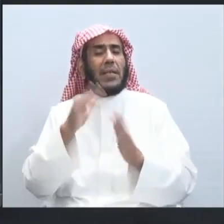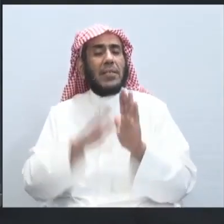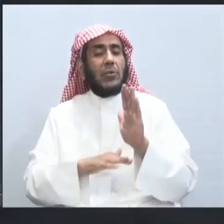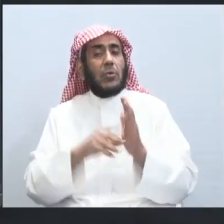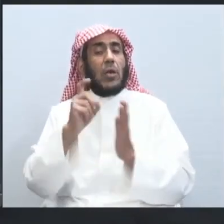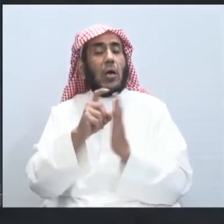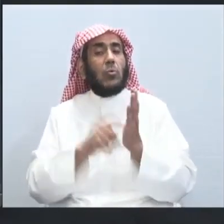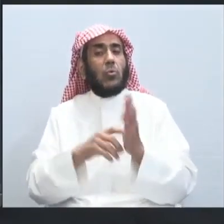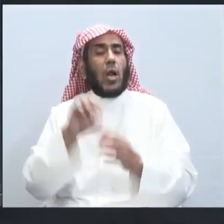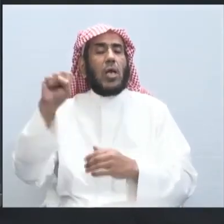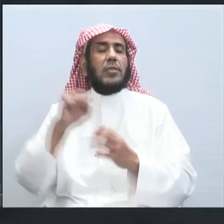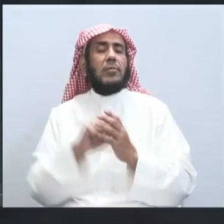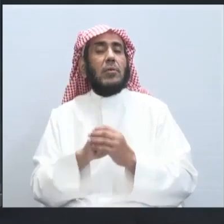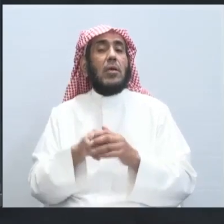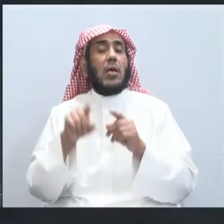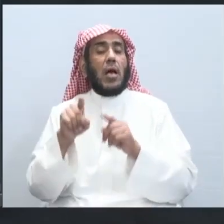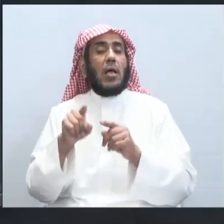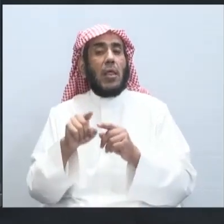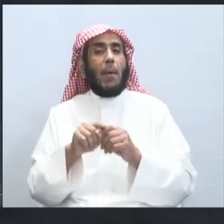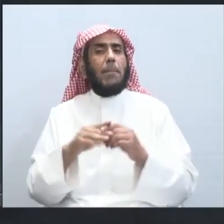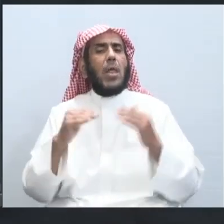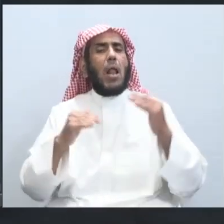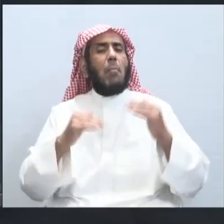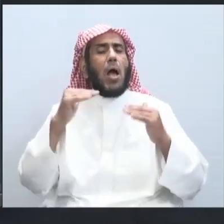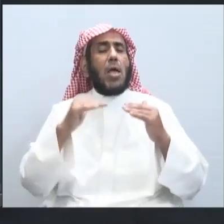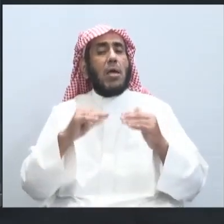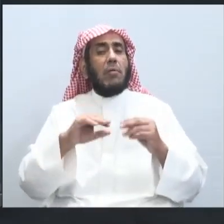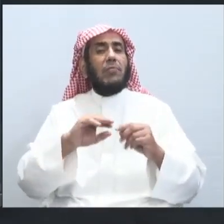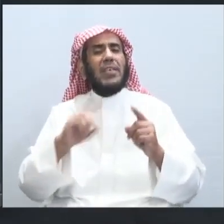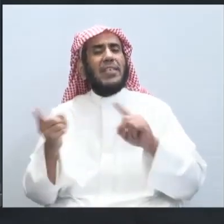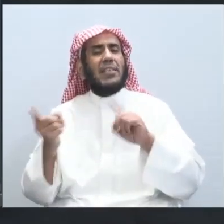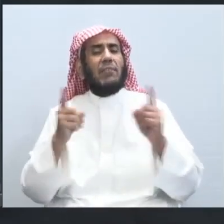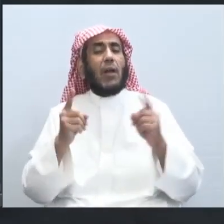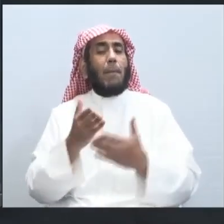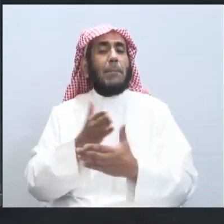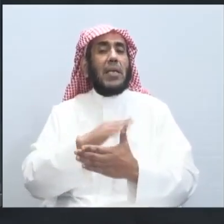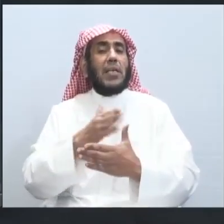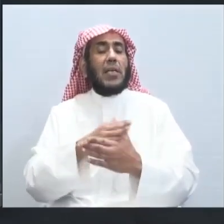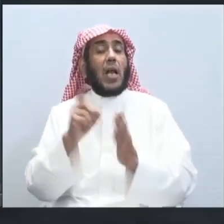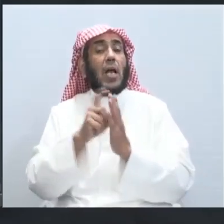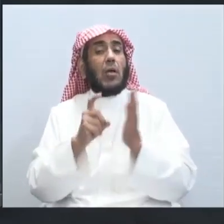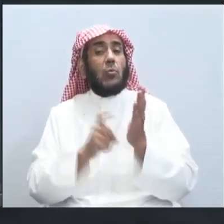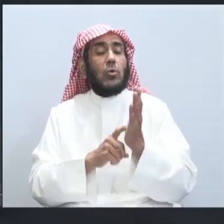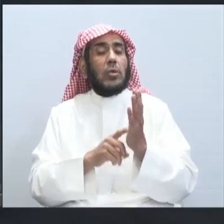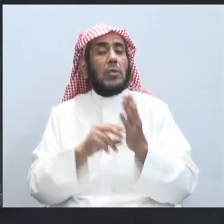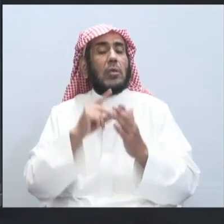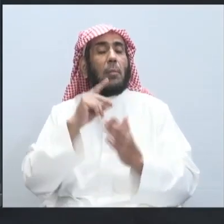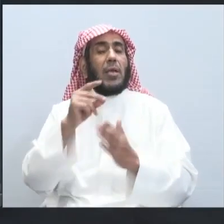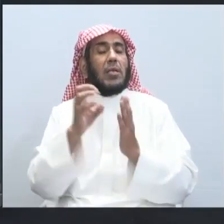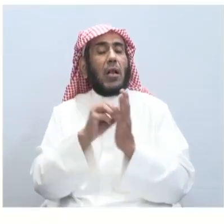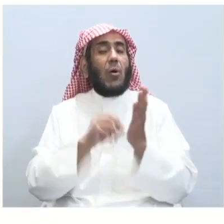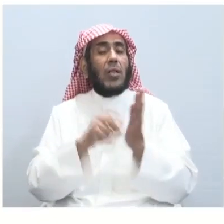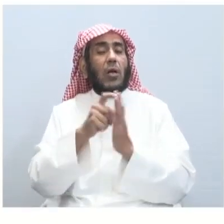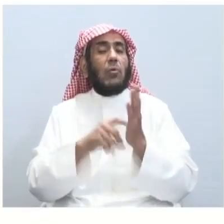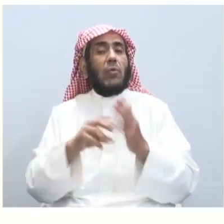يندرج تحت القانون الخاص هذا المعايير في التفرقه بين القانون او طبيعه القواعد